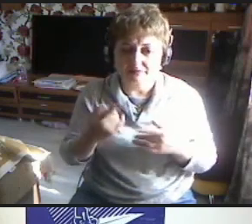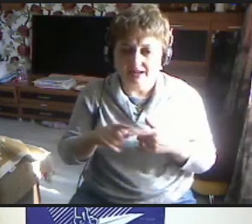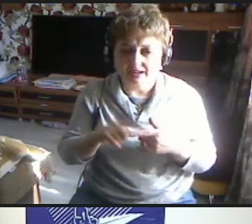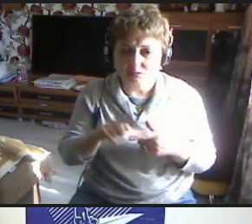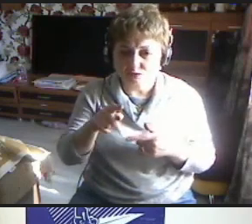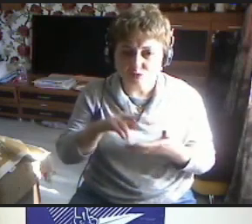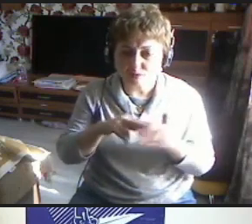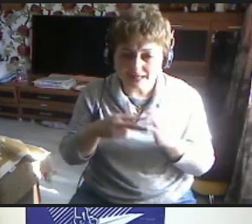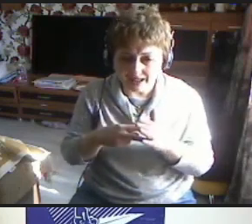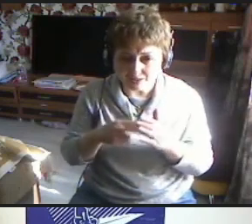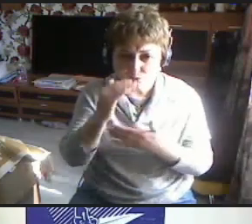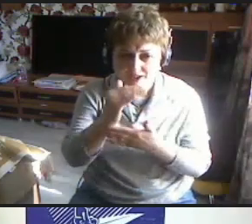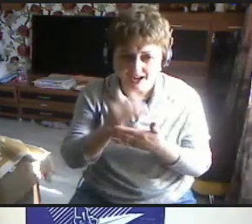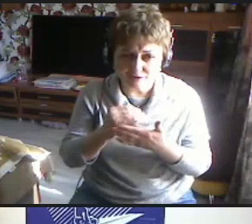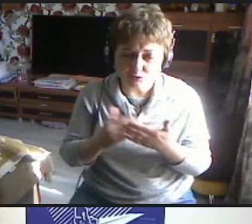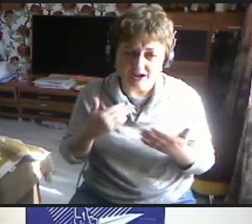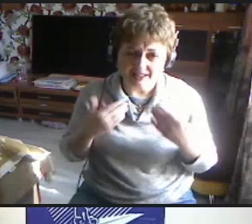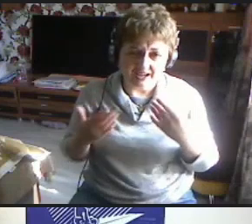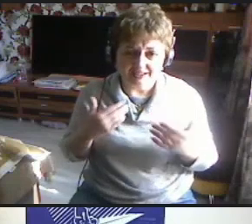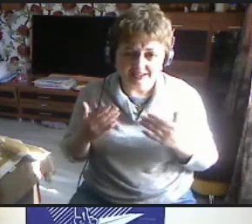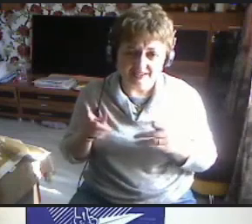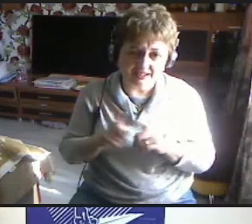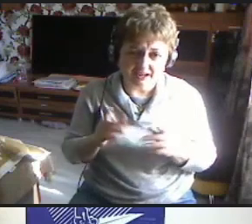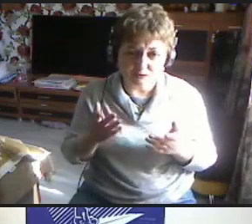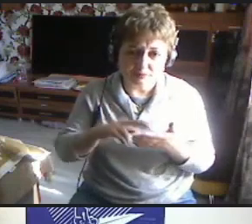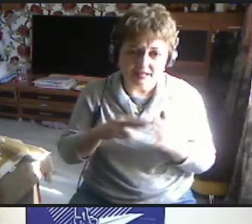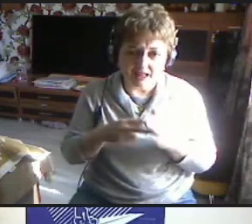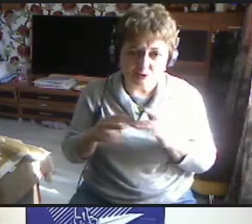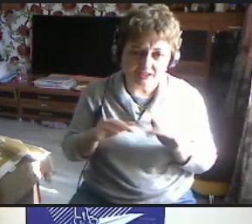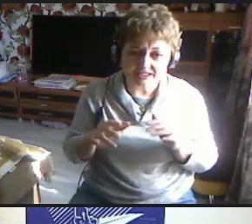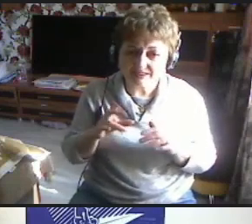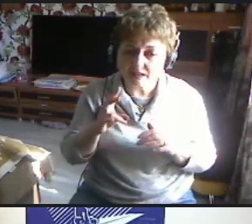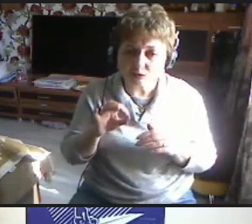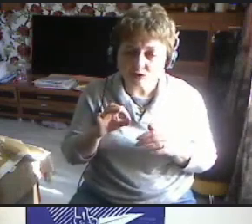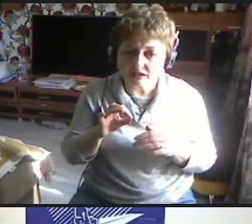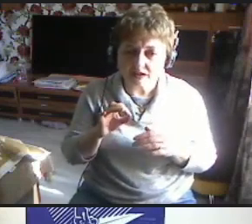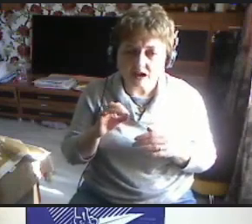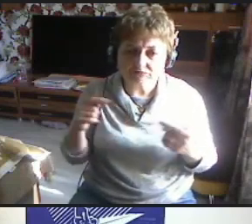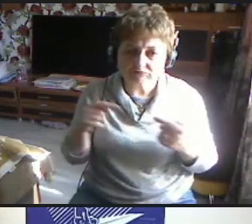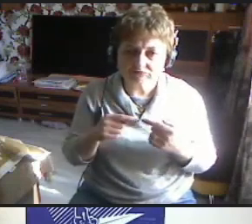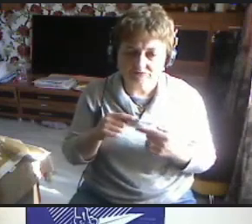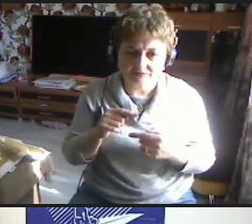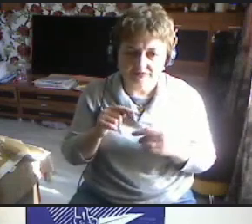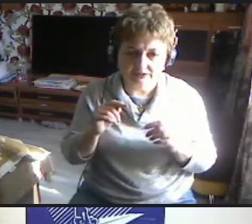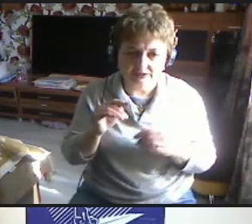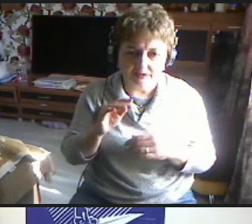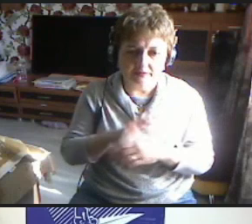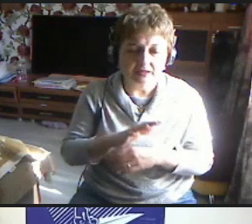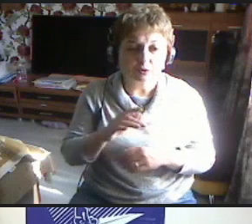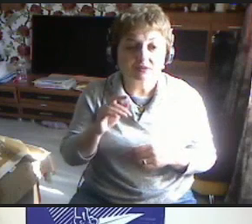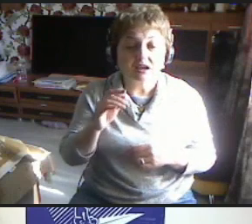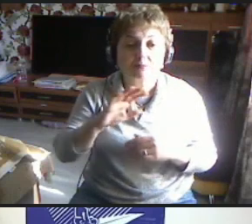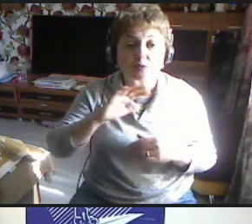конечно, относитесь как к некому плану действий, но не как к догме. И обязательно после того, как вы